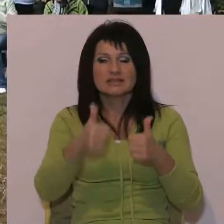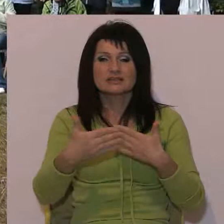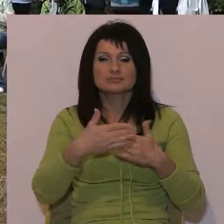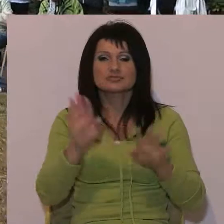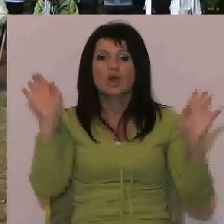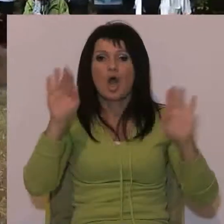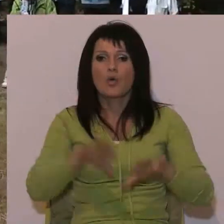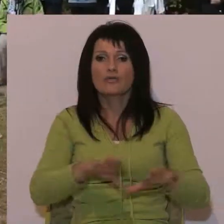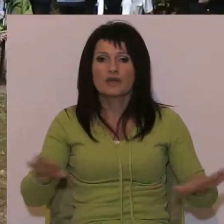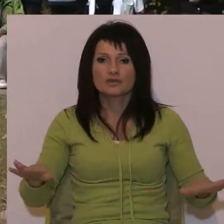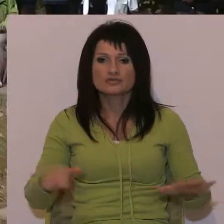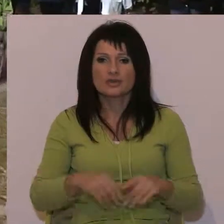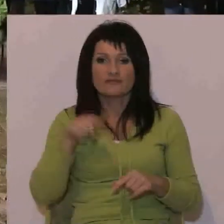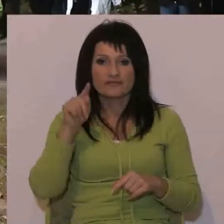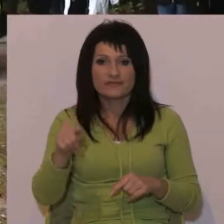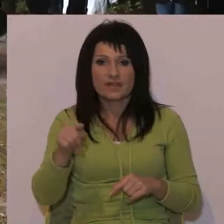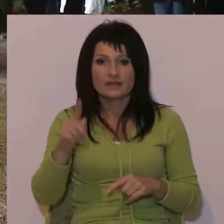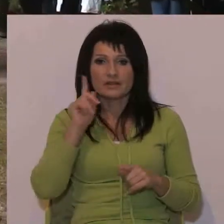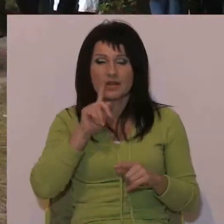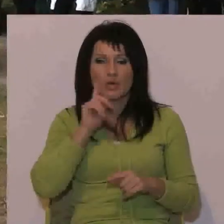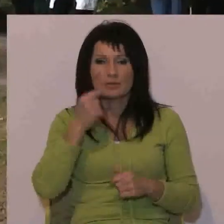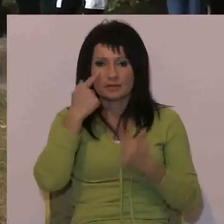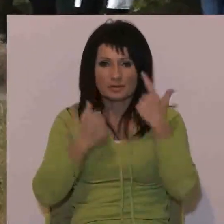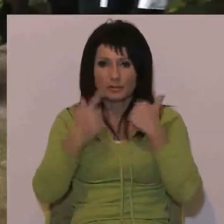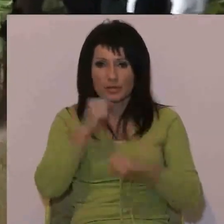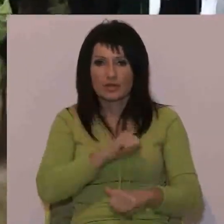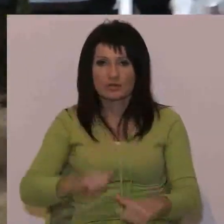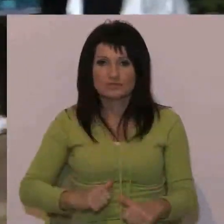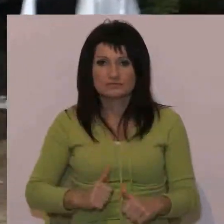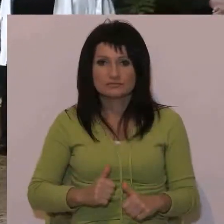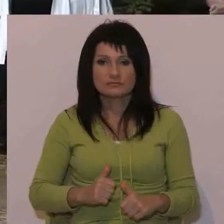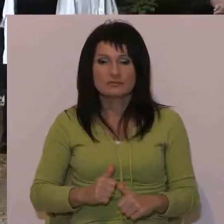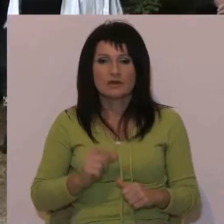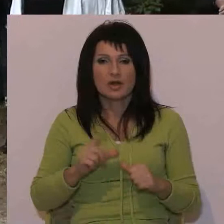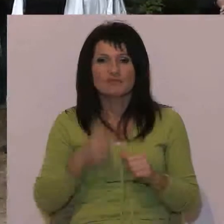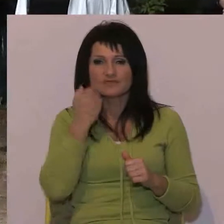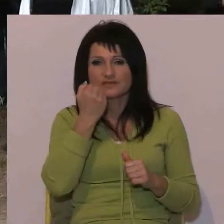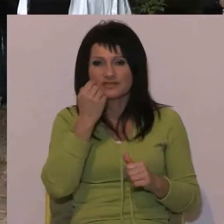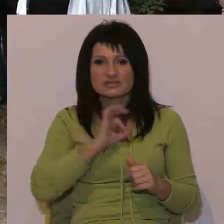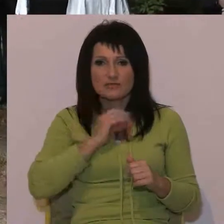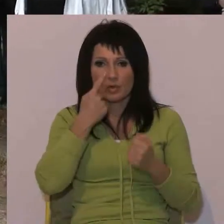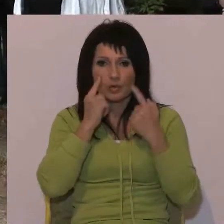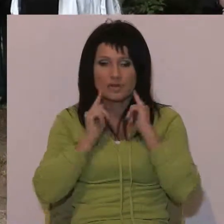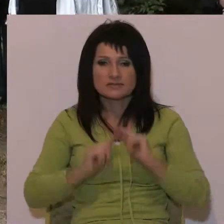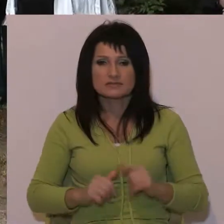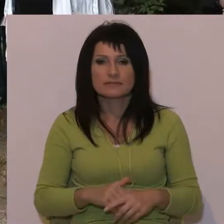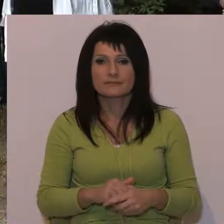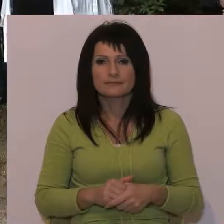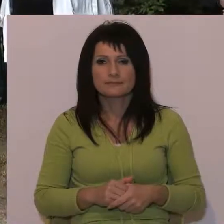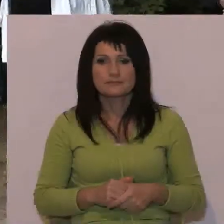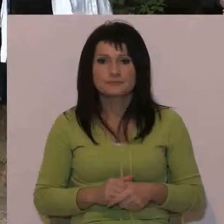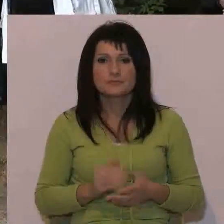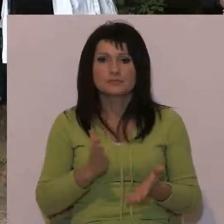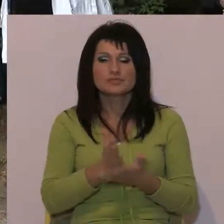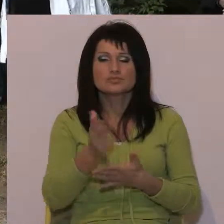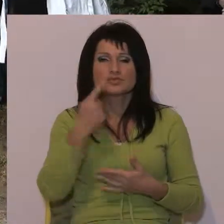ołtarzu. I wtedy chłopiec rozpłakał się, choć wstydził się swoich łez. Przez